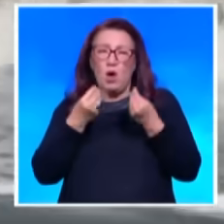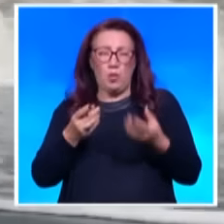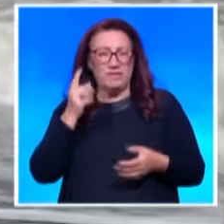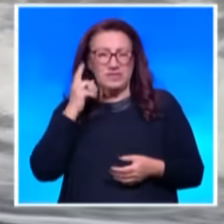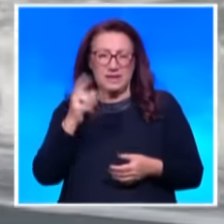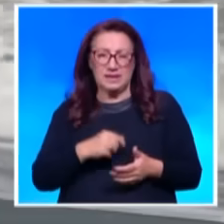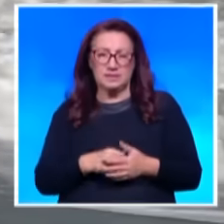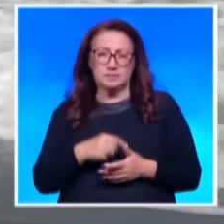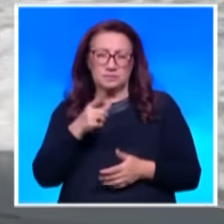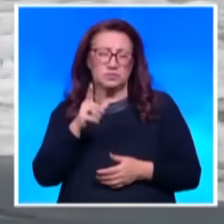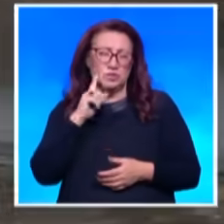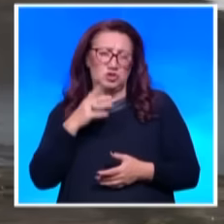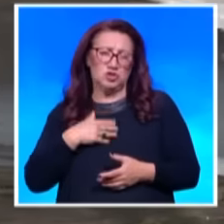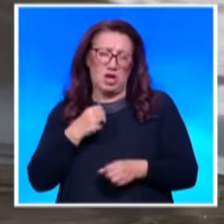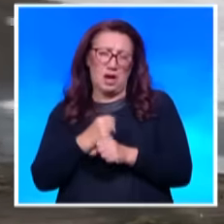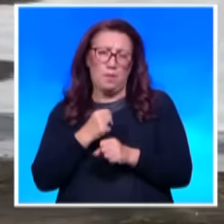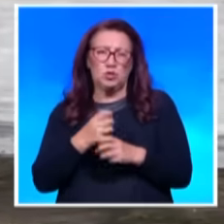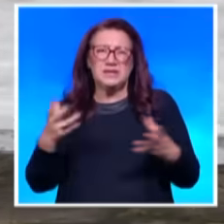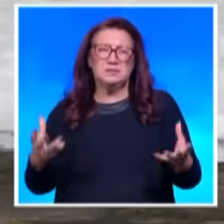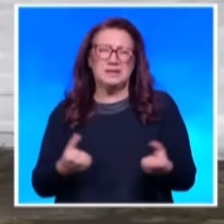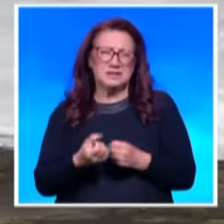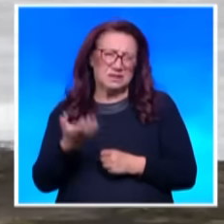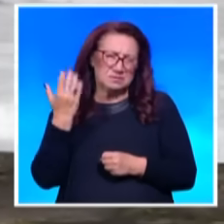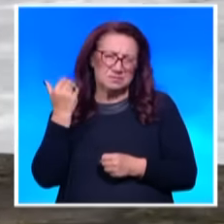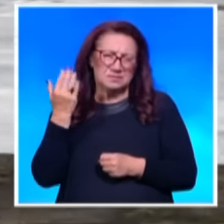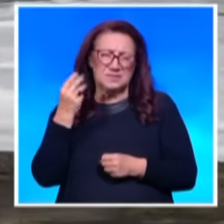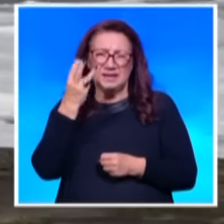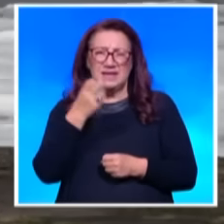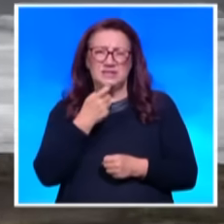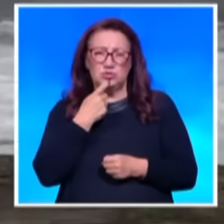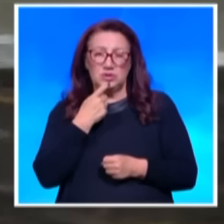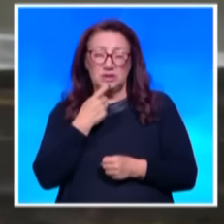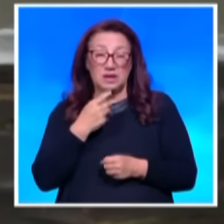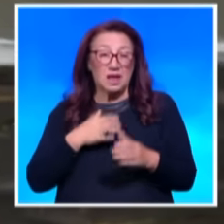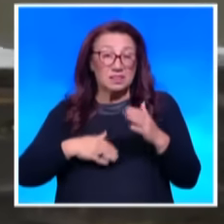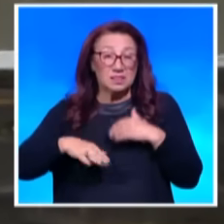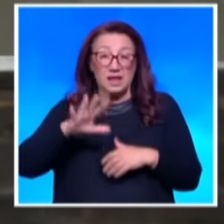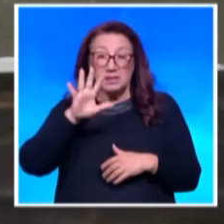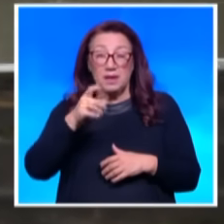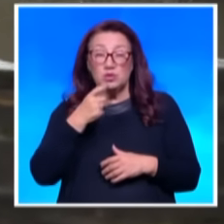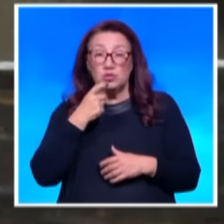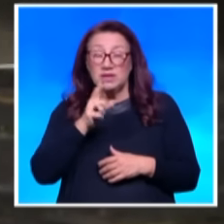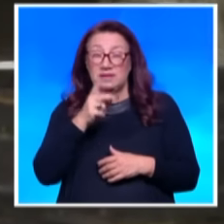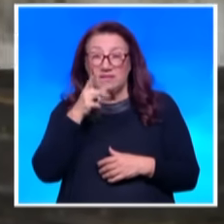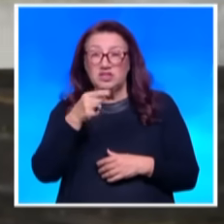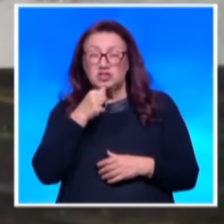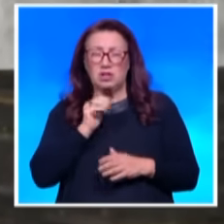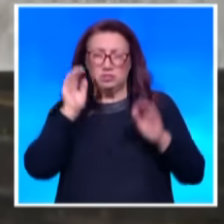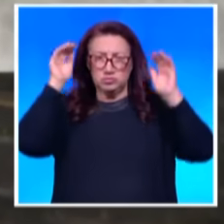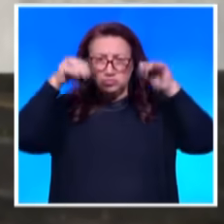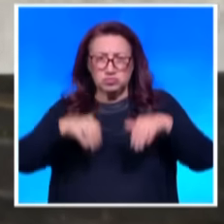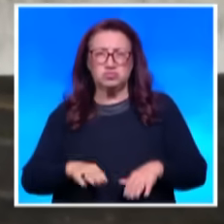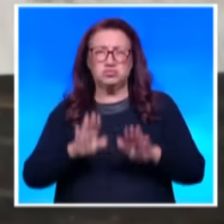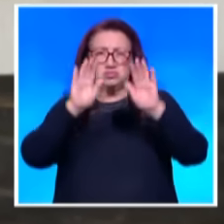Петър Русев е спасител с над 30 годишен опит. От повече от 5 години не е виждал толкова силно вълнение. Къпането